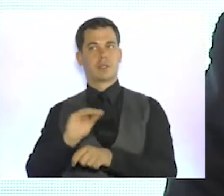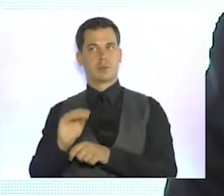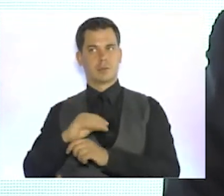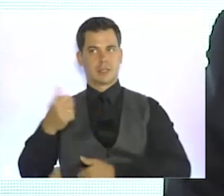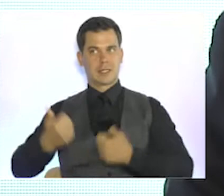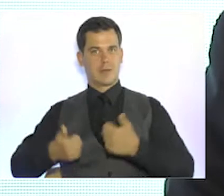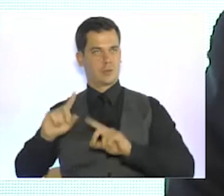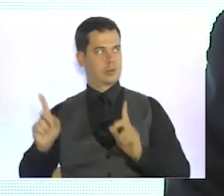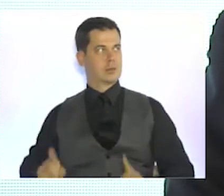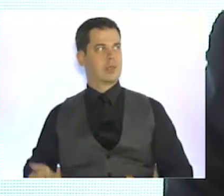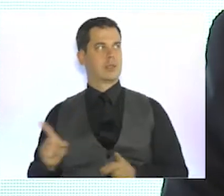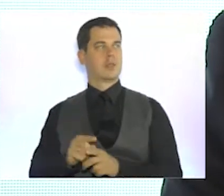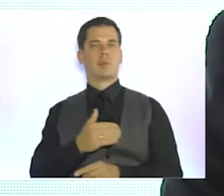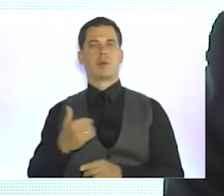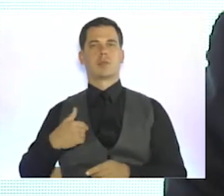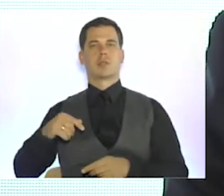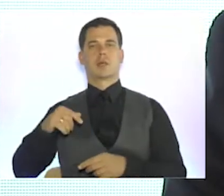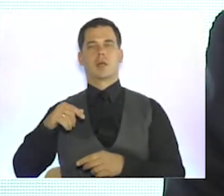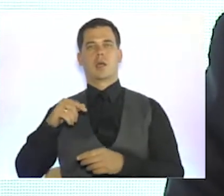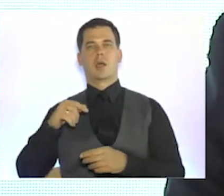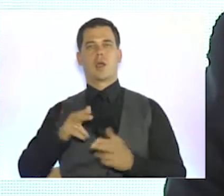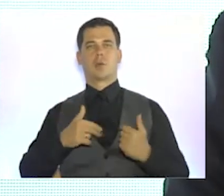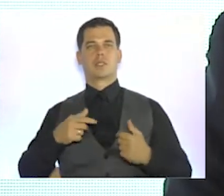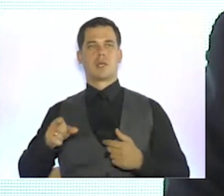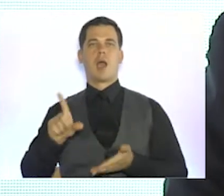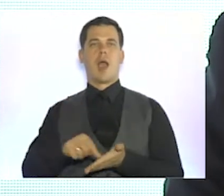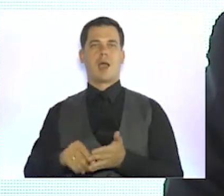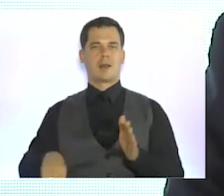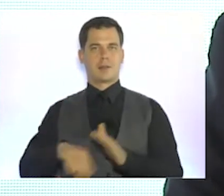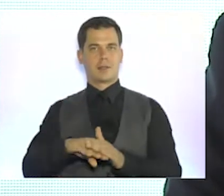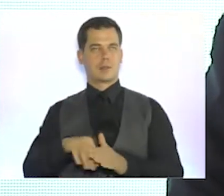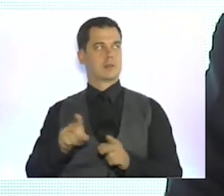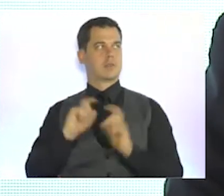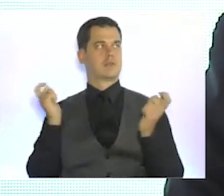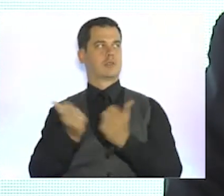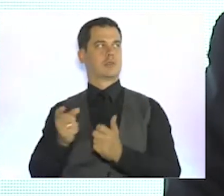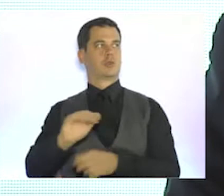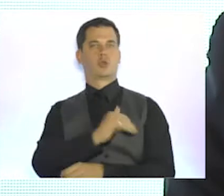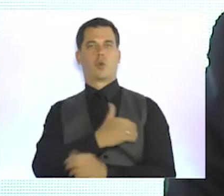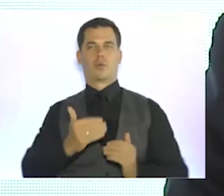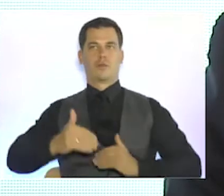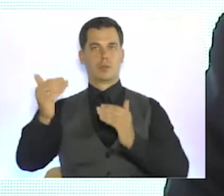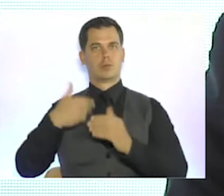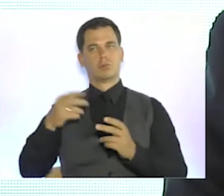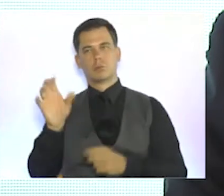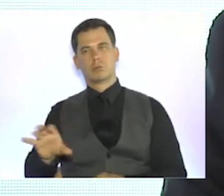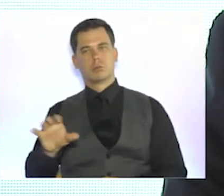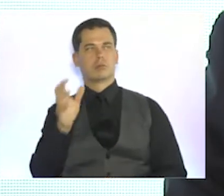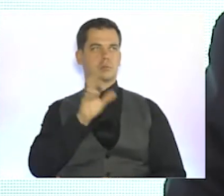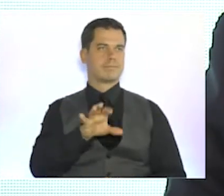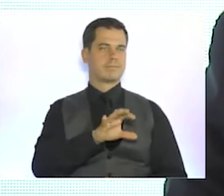ja jestem również członkiem Polskiej Komisji Akredytacyjnej przy Ministerstwie Edukacji Narodowej i jeździmy po wyższych szkołach, przyglądając się temu, w jaki